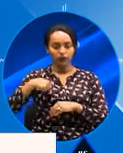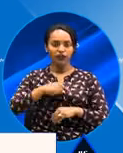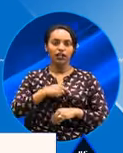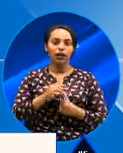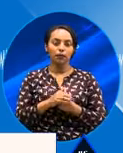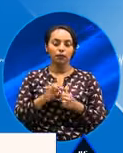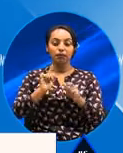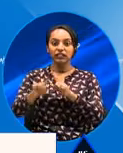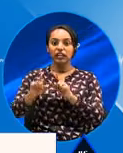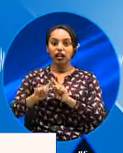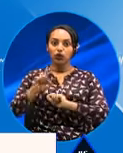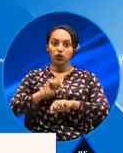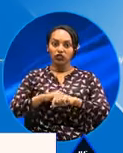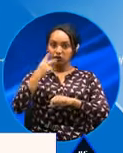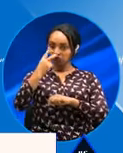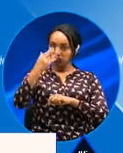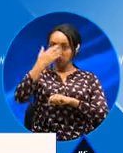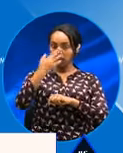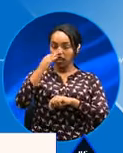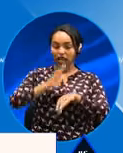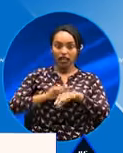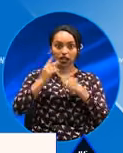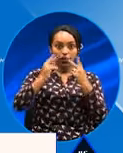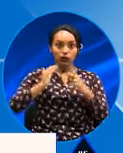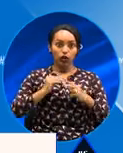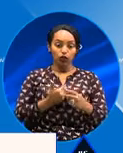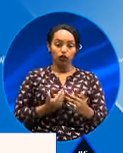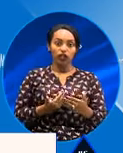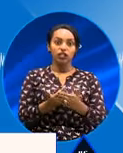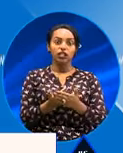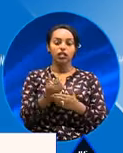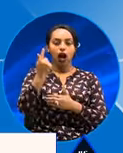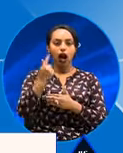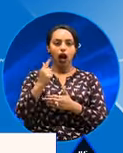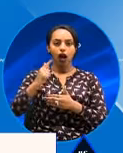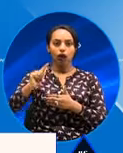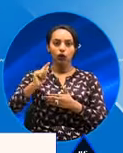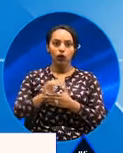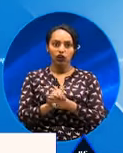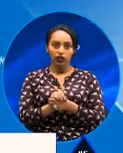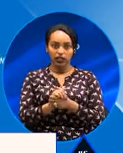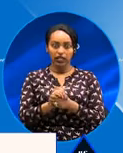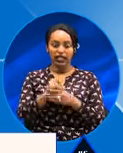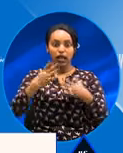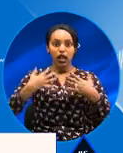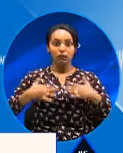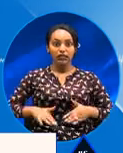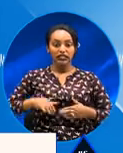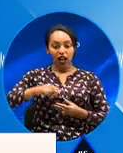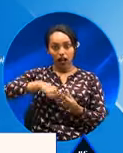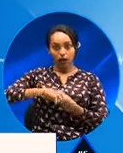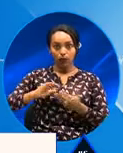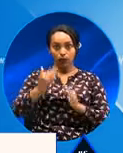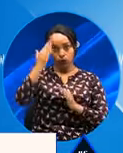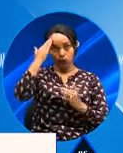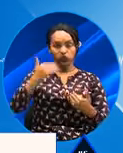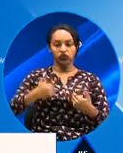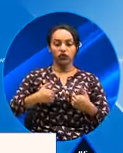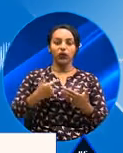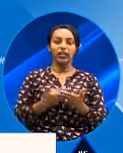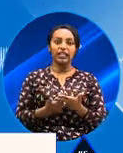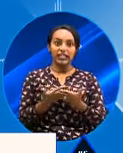እኛም በተለያዩ ጊዜያት በምስሎችም ለተመልካቾቻችን ያደረስናቸው አረንጓዴ የለበሰ አካባቢ መሆኑ